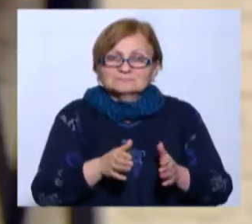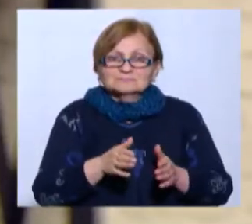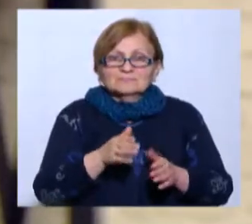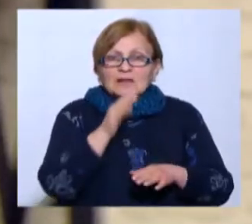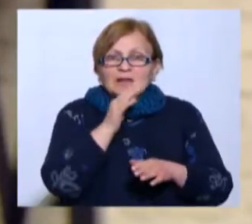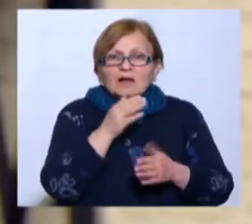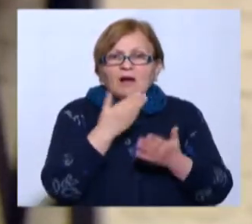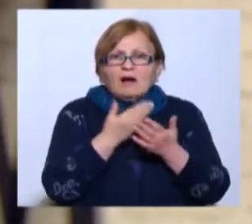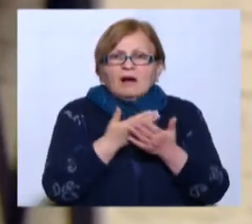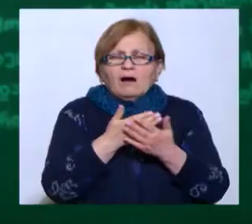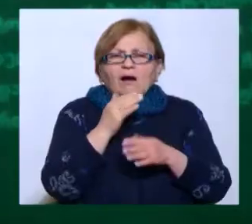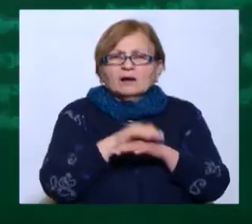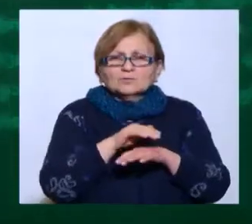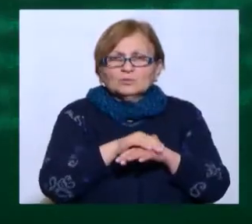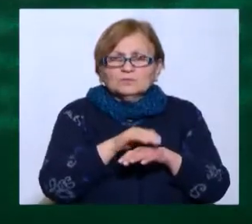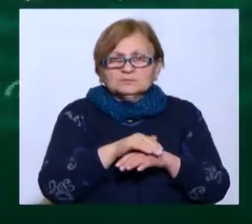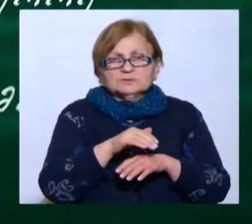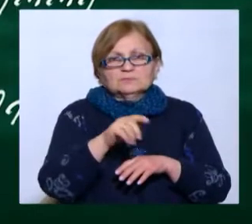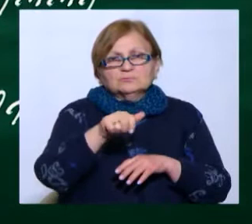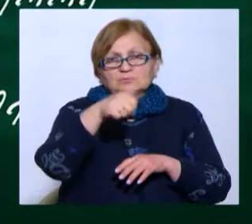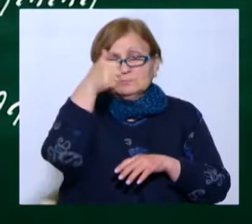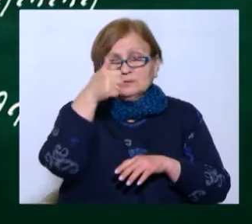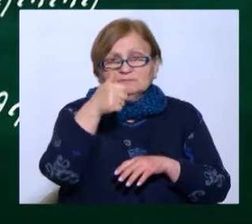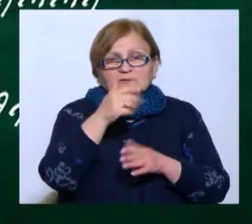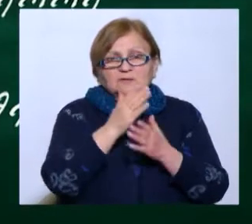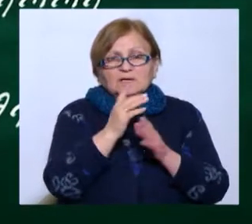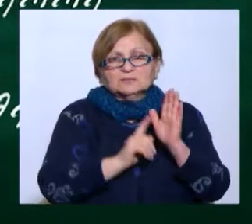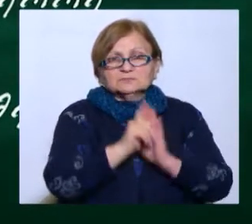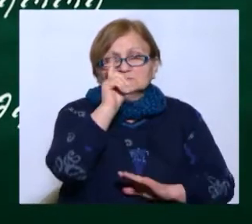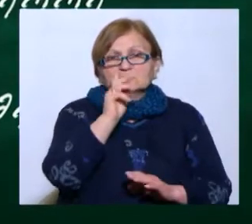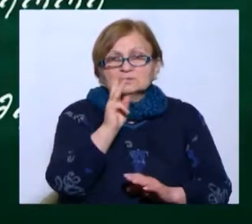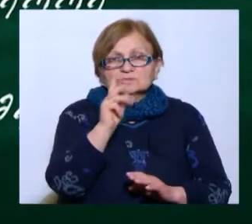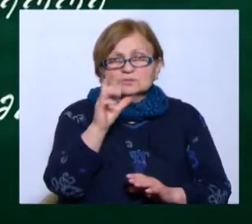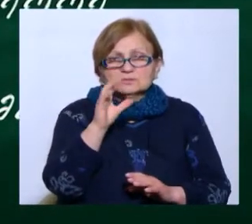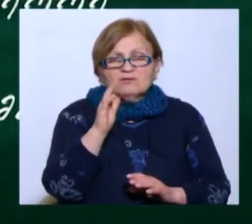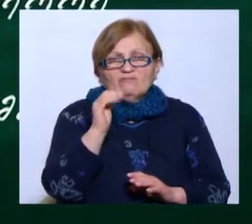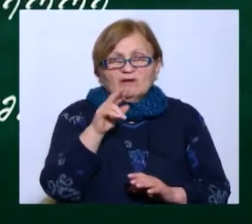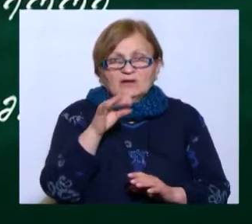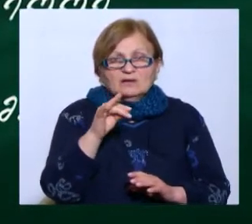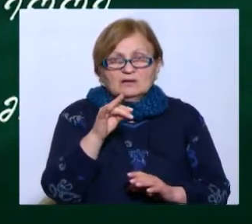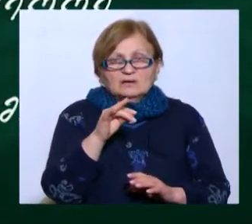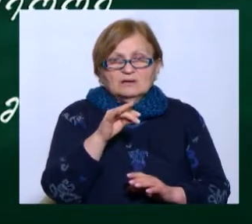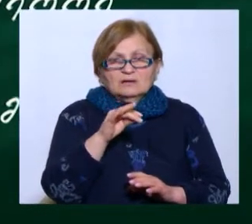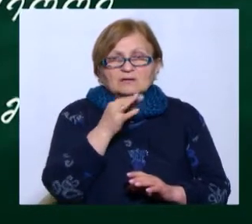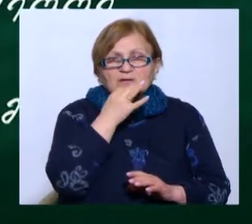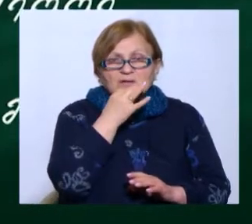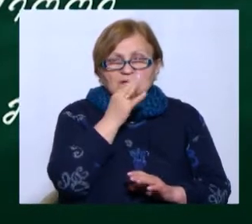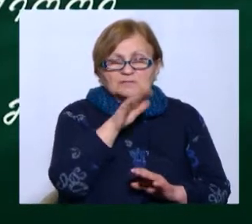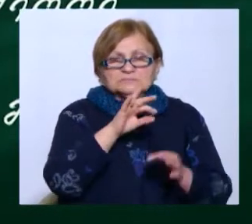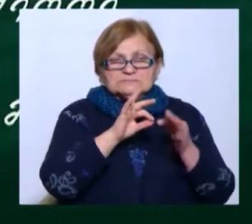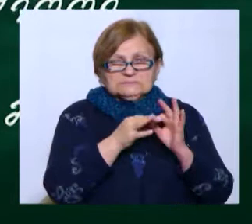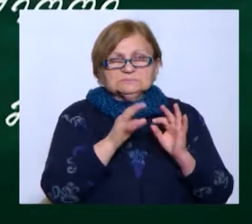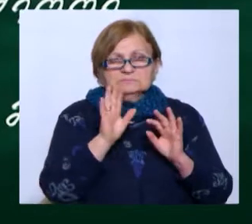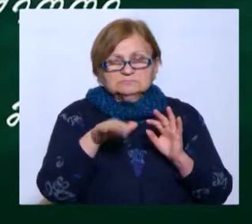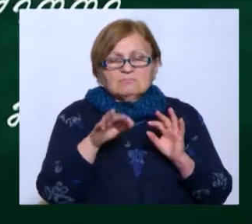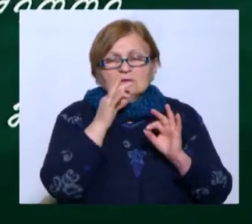არგუმენტირებული თხზულებისათვის. პირველი ნაწილი არის შესავალი. და ამაზე მოგვიანებით ვისაუბრეთ დეტალურად